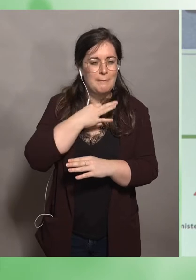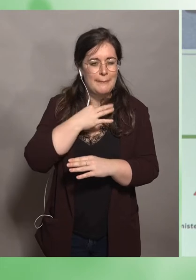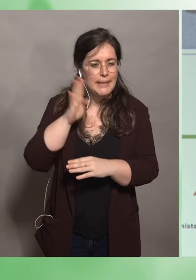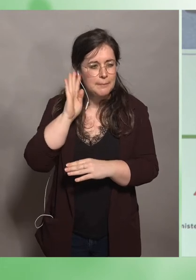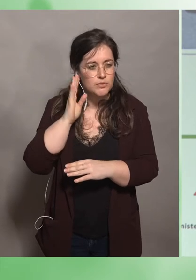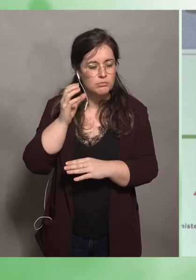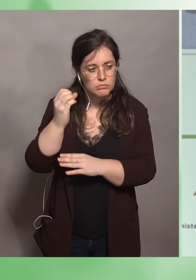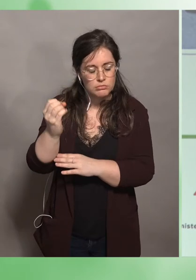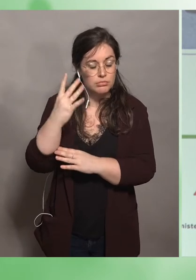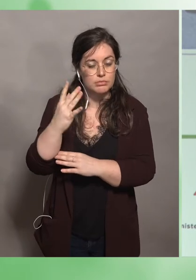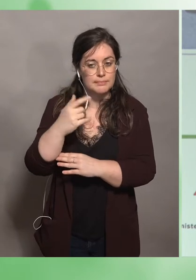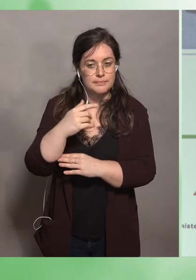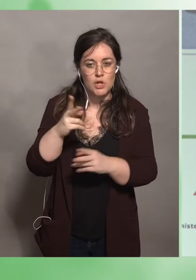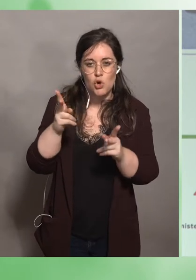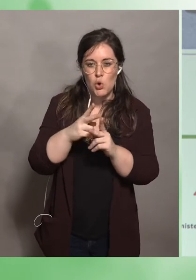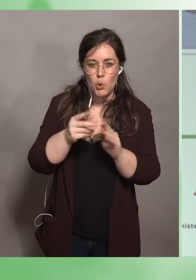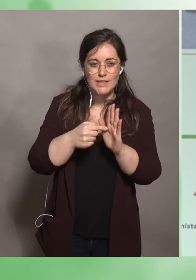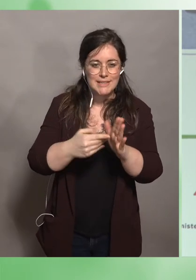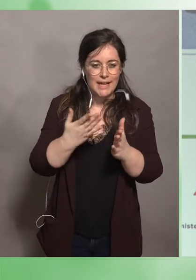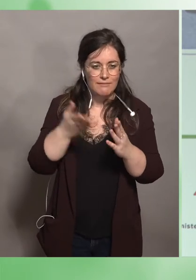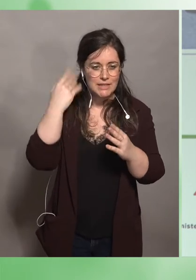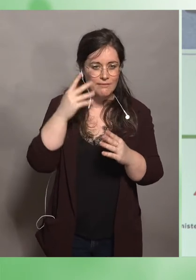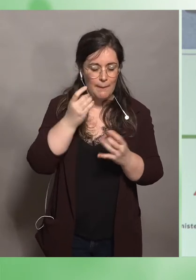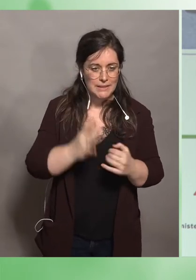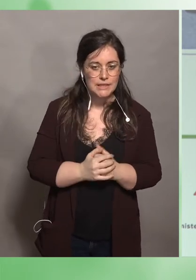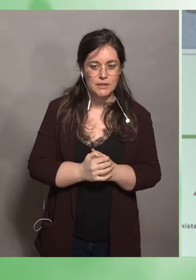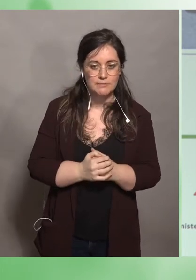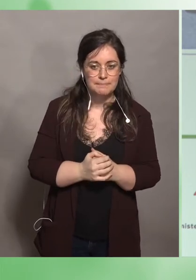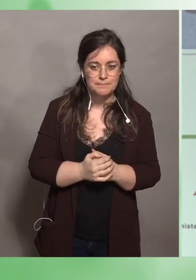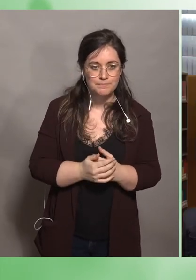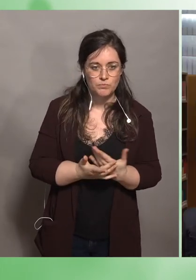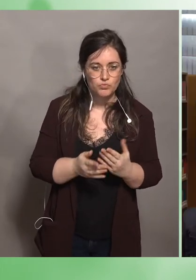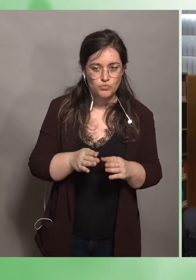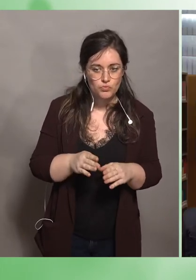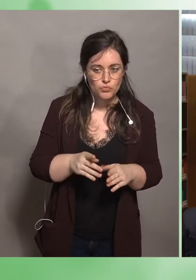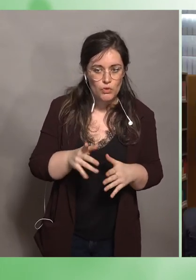ein Piepton und ich stelle Ihnen kurz nach, was damals passiert ist. Auf die Plätze.